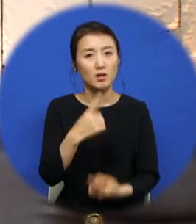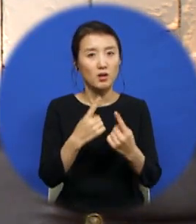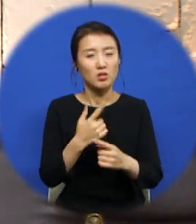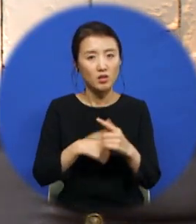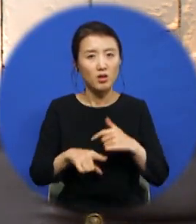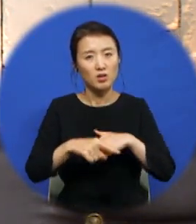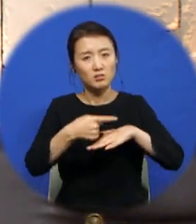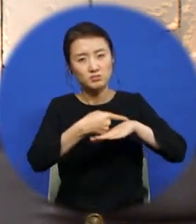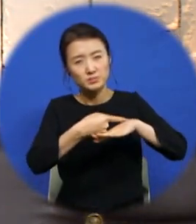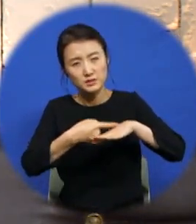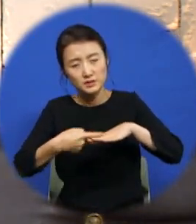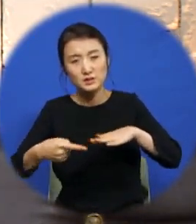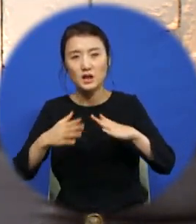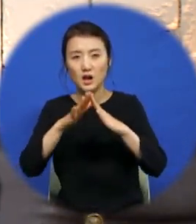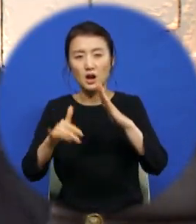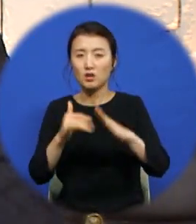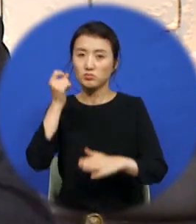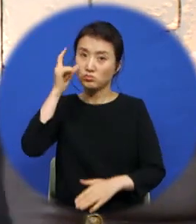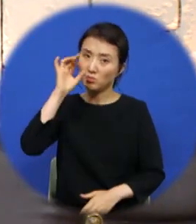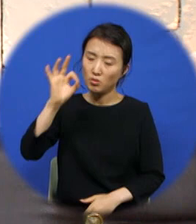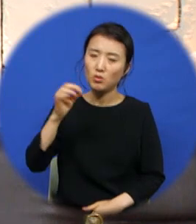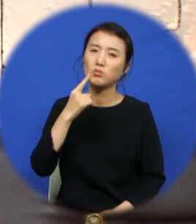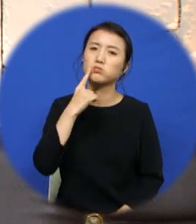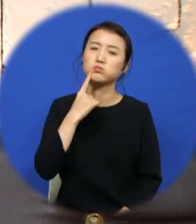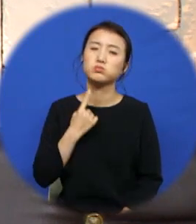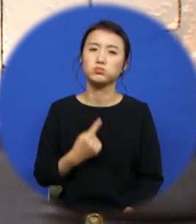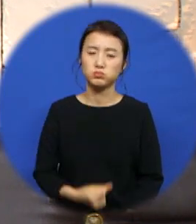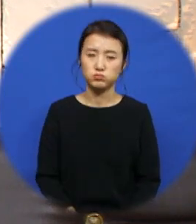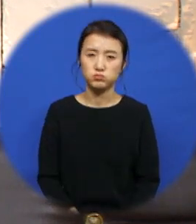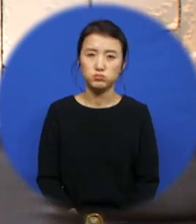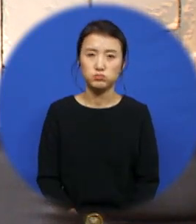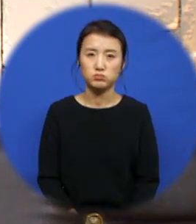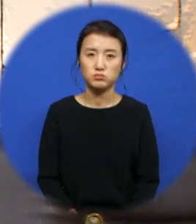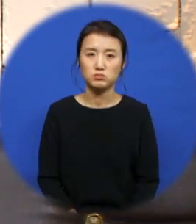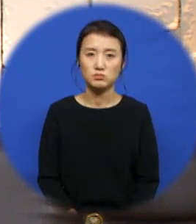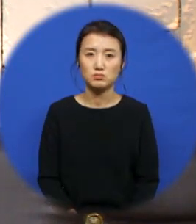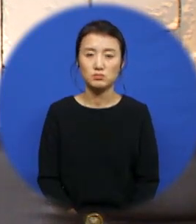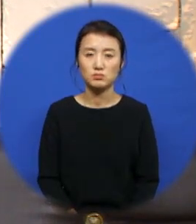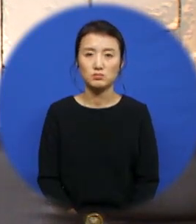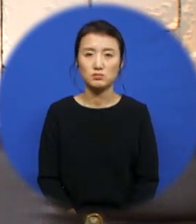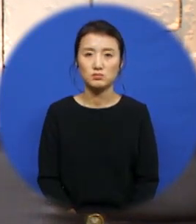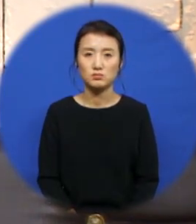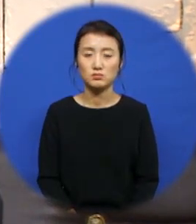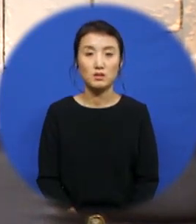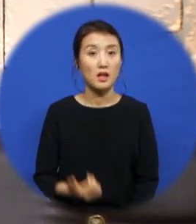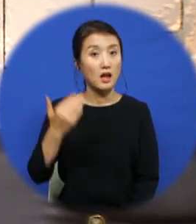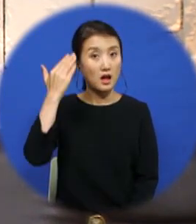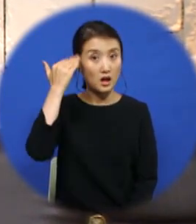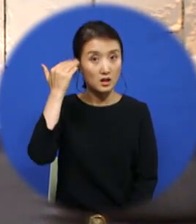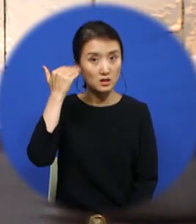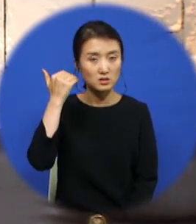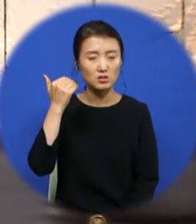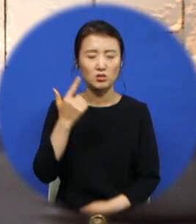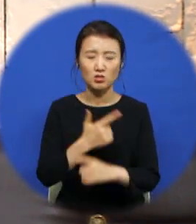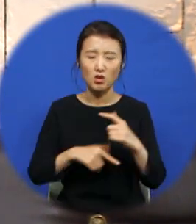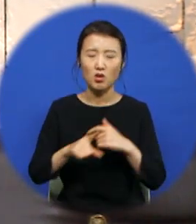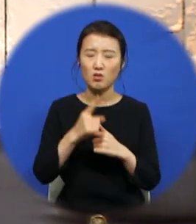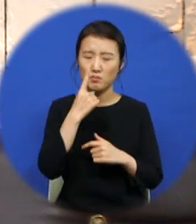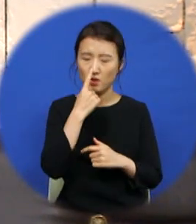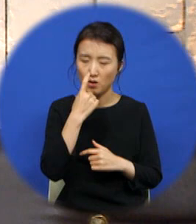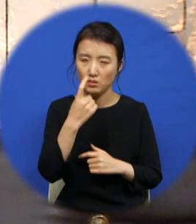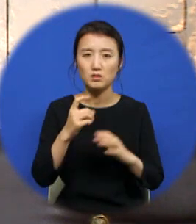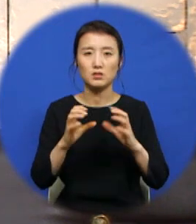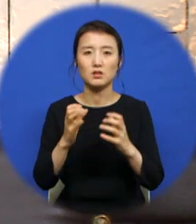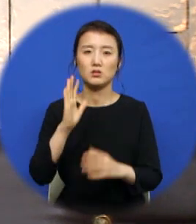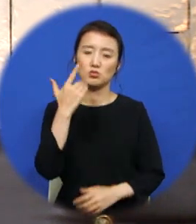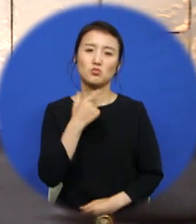민족이나 좋은 가족을 본 것도 참 부럽죠 예 나는 한국이 잠을 저 멋진 나라가 됐으면 좋겠습니다